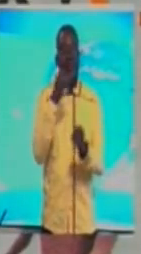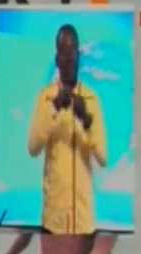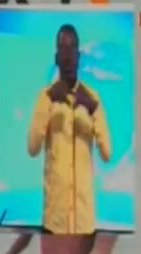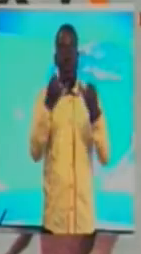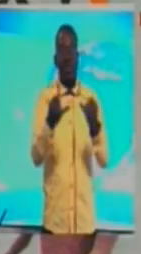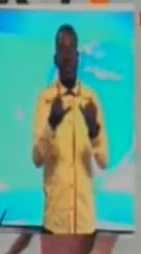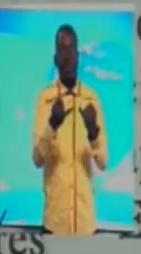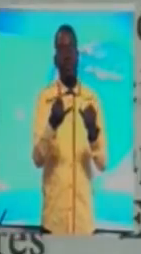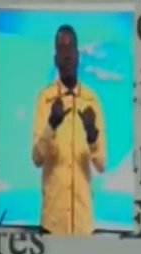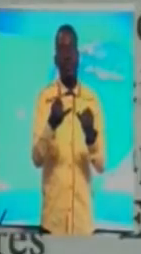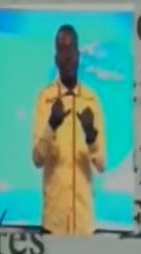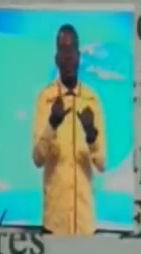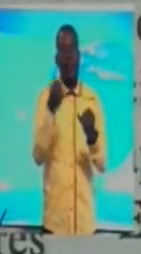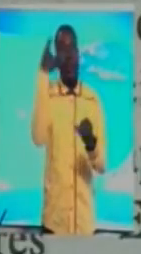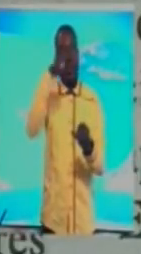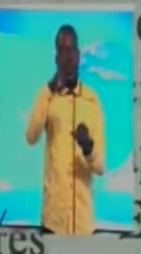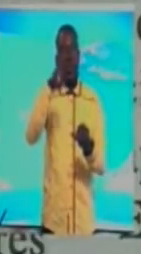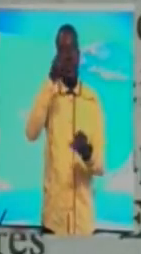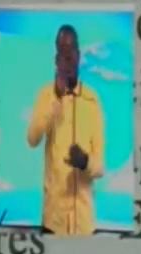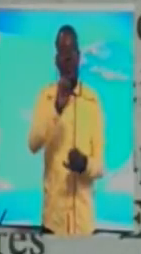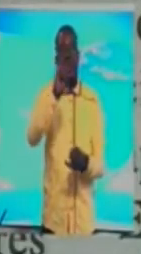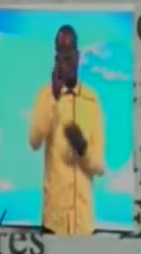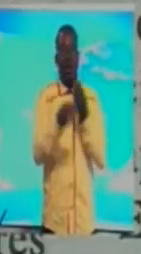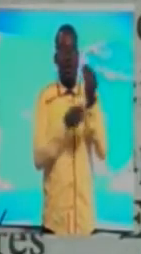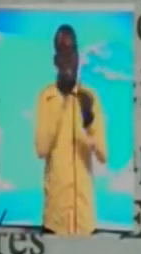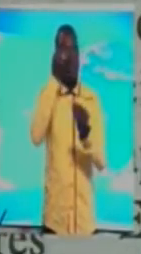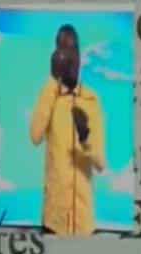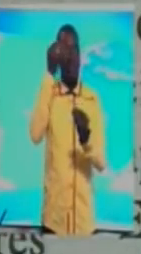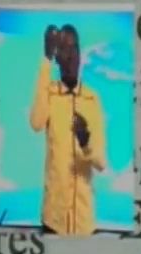burkinabés, l'observateur Palga. Pour l'éditorialiste de l'Obs, l'année qui